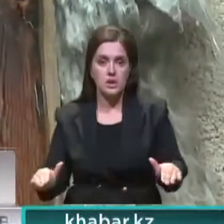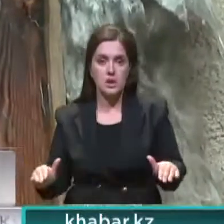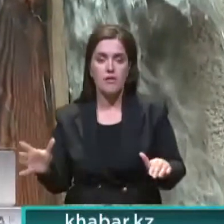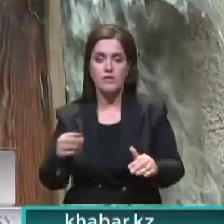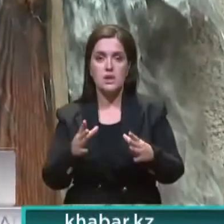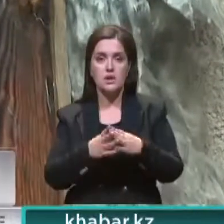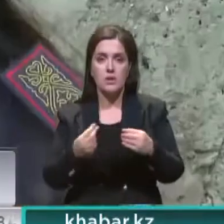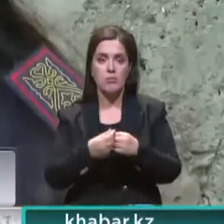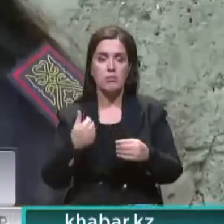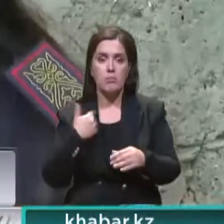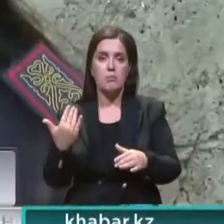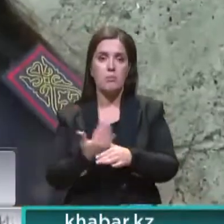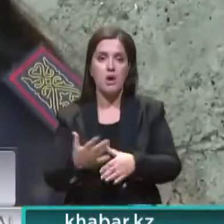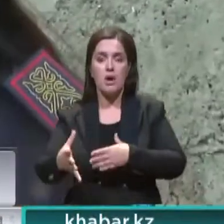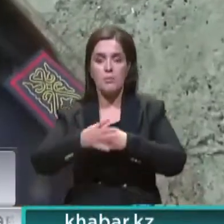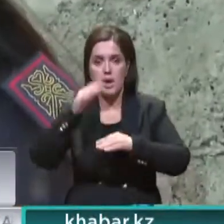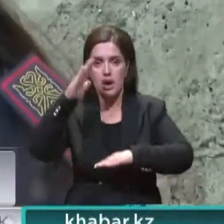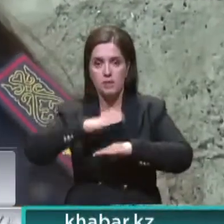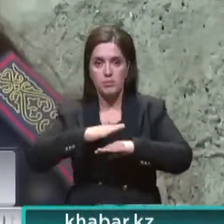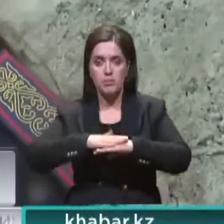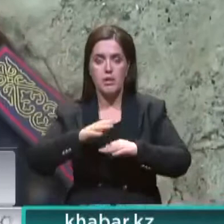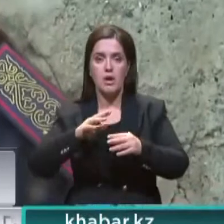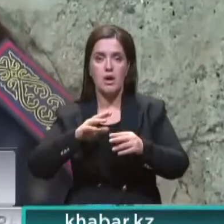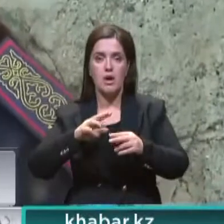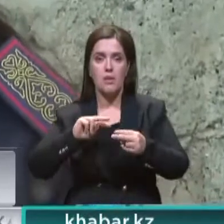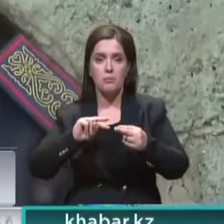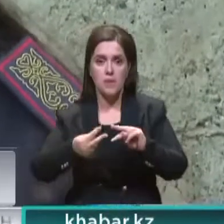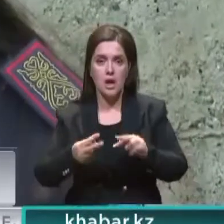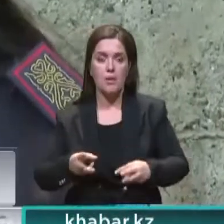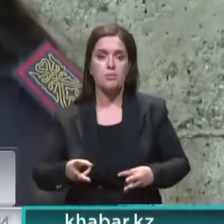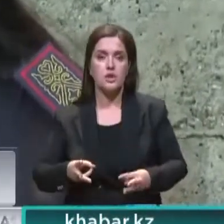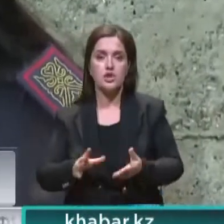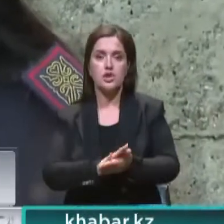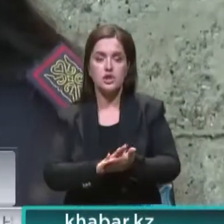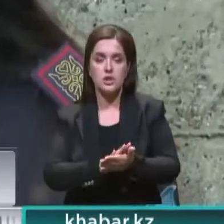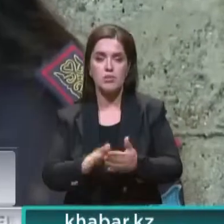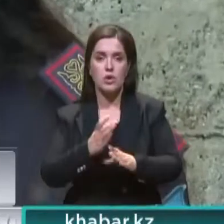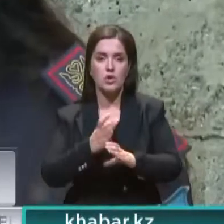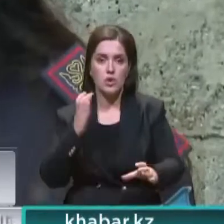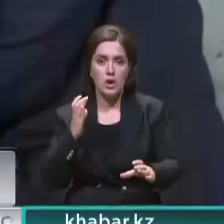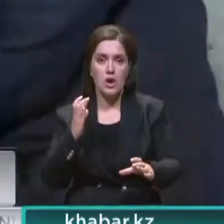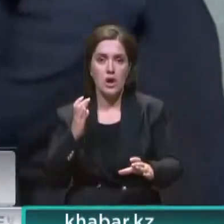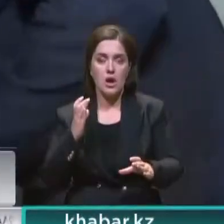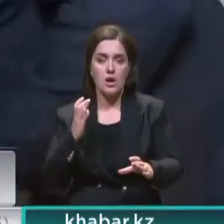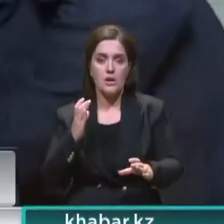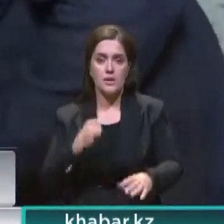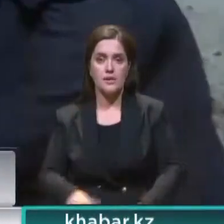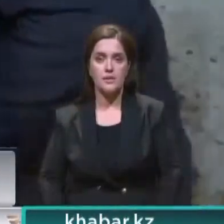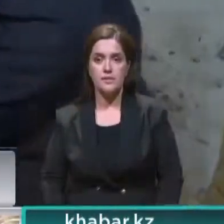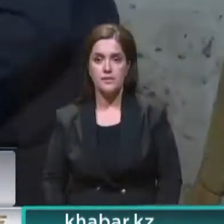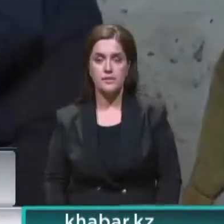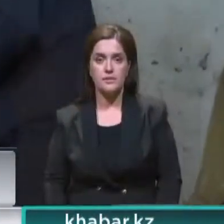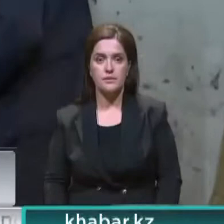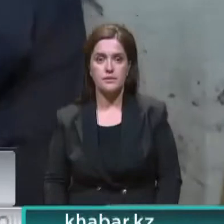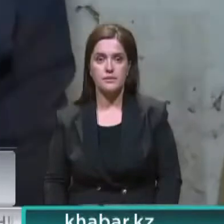мы помогаем совместно с акиматом, меняем печки, чистим трубы, чистим дымоходы. Вчера топили, сейчас не топится,